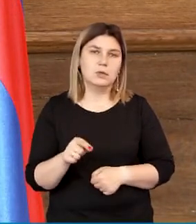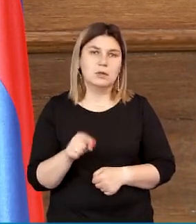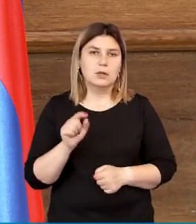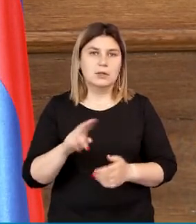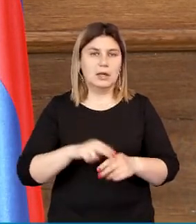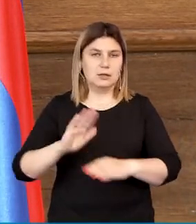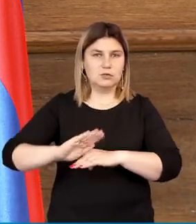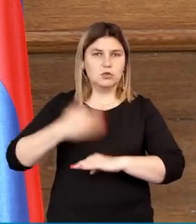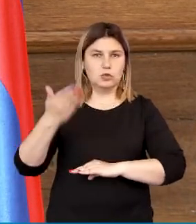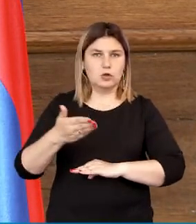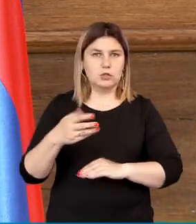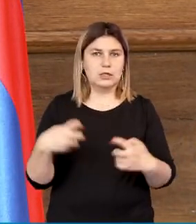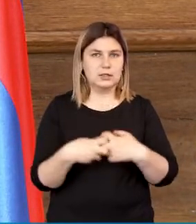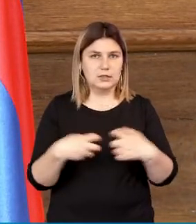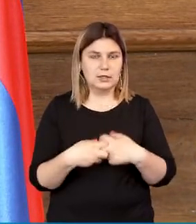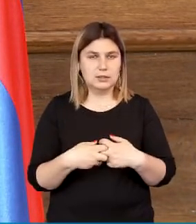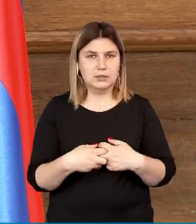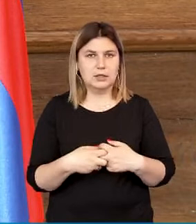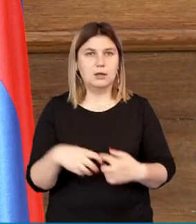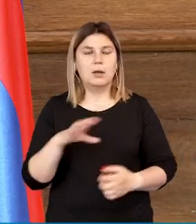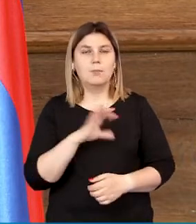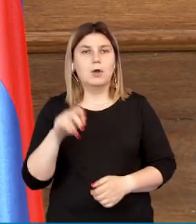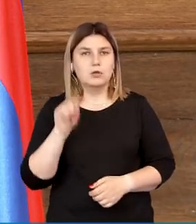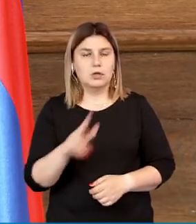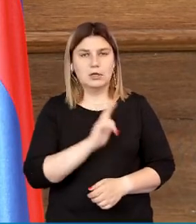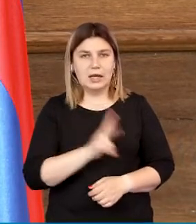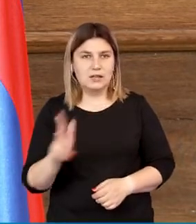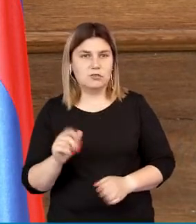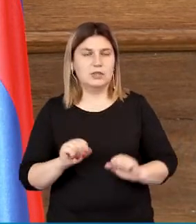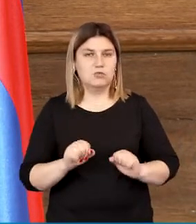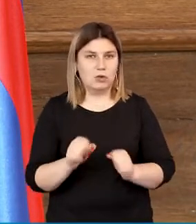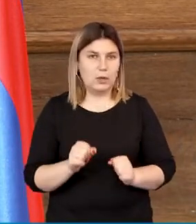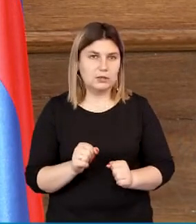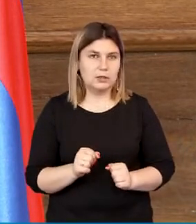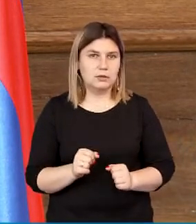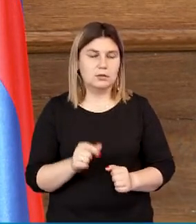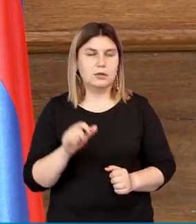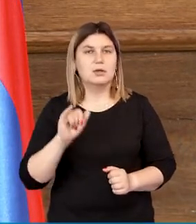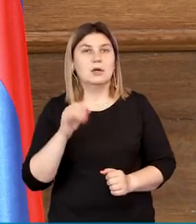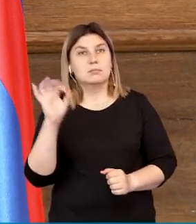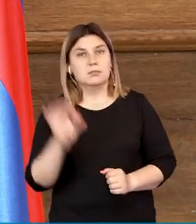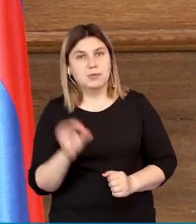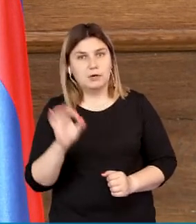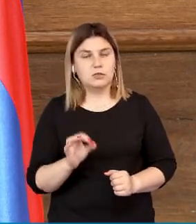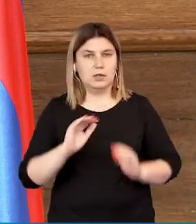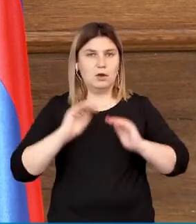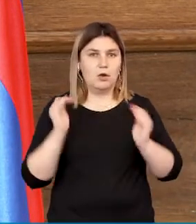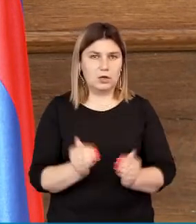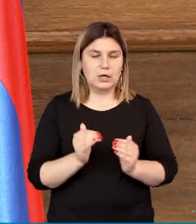naszych stronach, na stronach internetowych, bo to każde tego typu działanie w jakimś procencie ogranicza